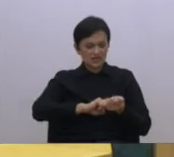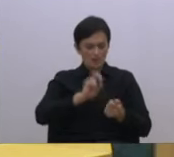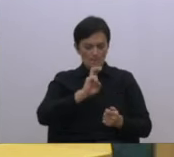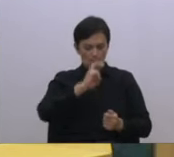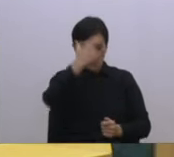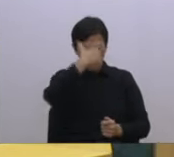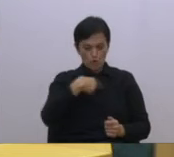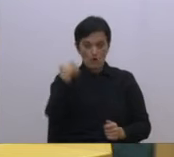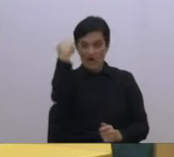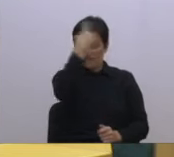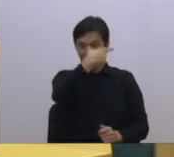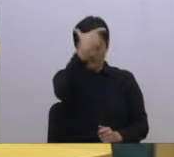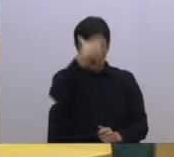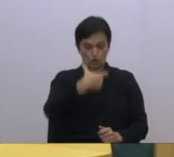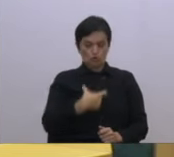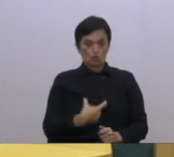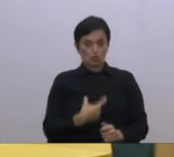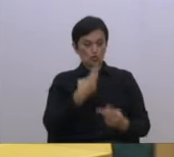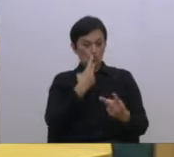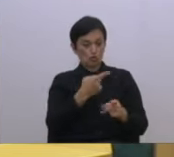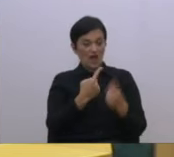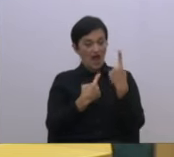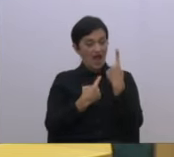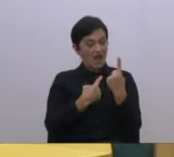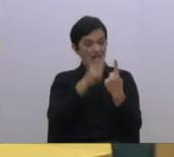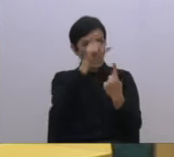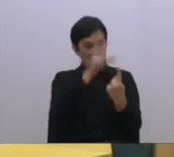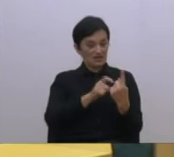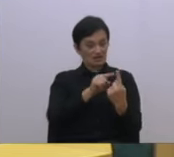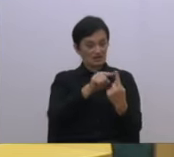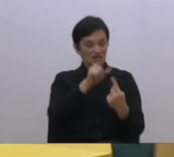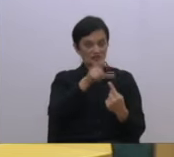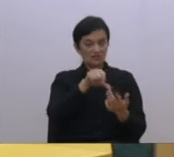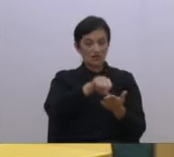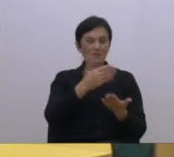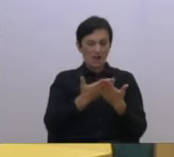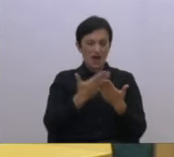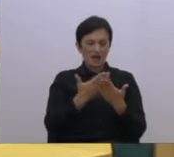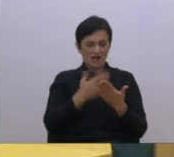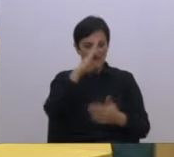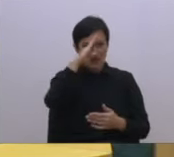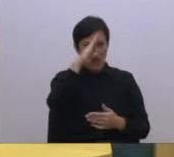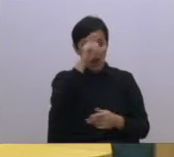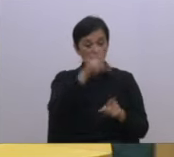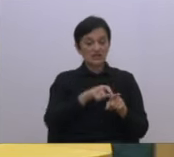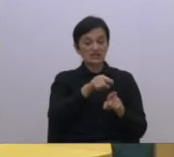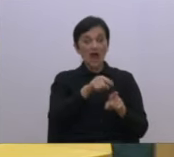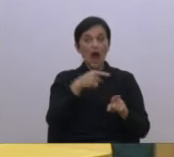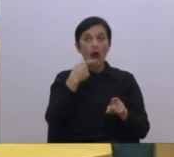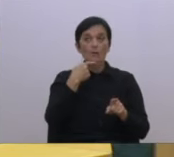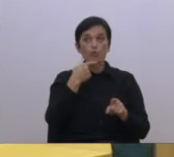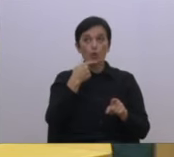ბიოლოგიურად, ვიზუალურად, ყველანაირად არის ერთი სქესის წარმომადგენელი, კაცი ვთქვათ პირობითად, ის თუ ამბობს,